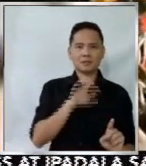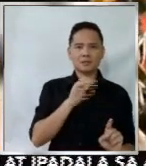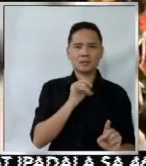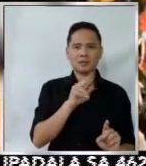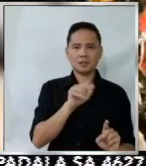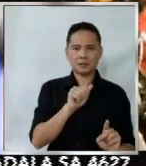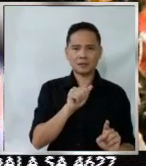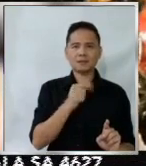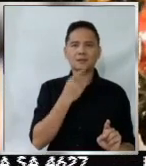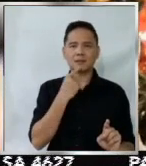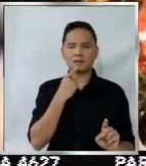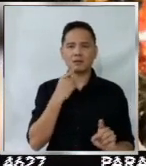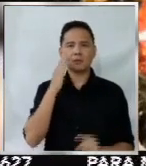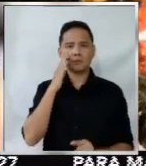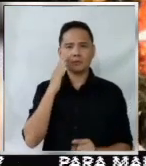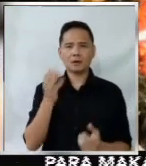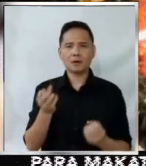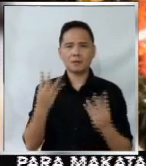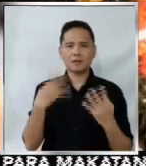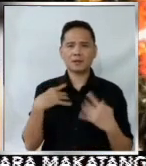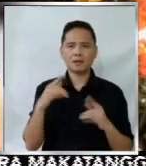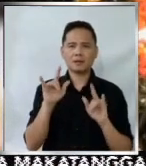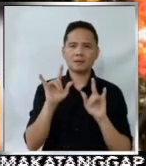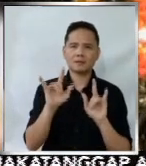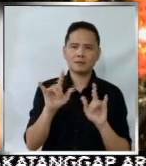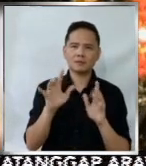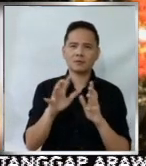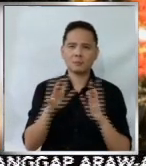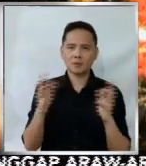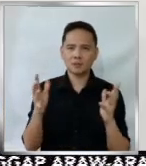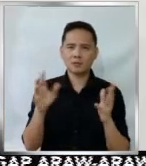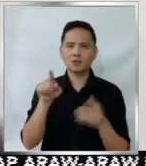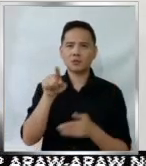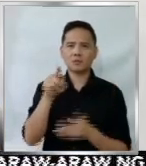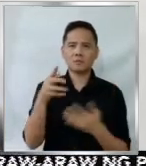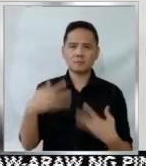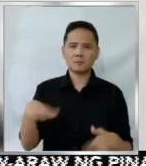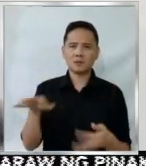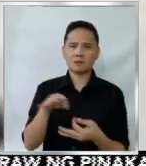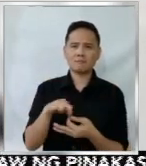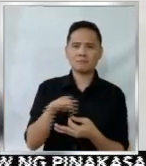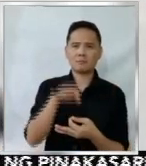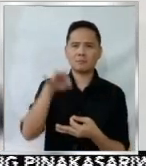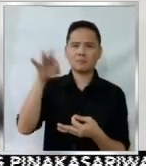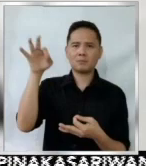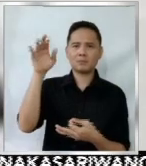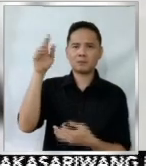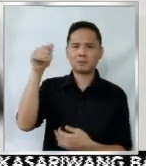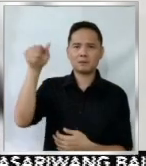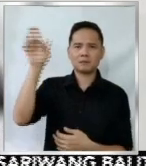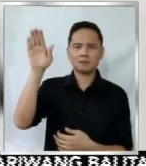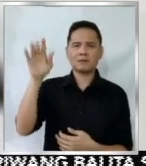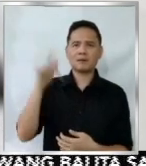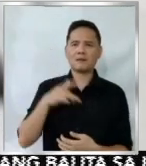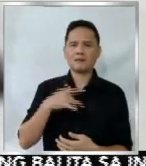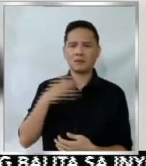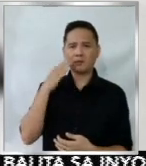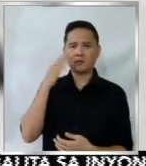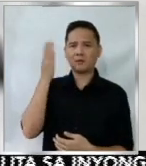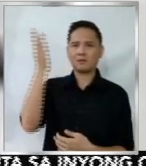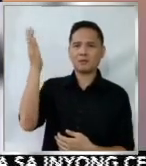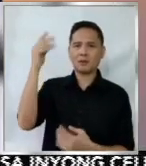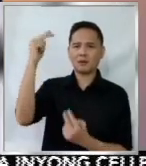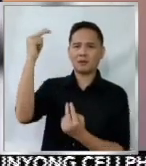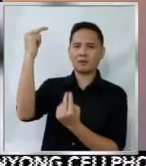know you took that with you when you crossed over, and I know you're there looking down at